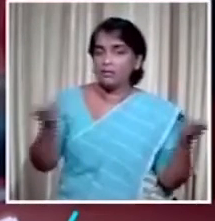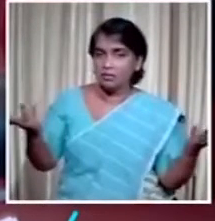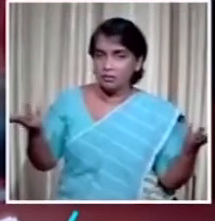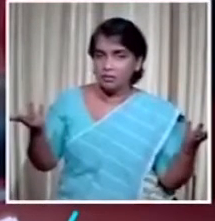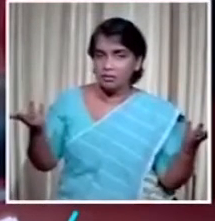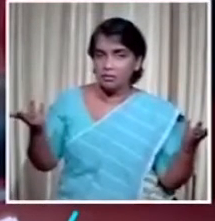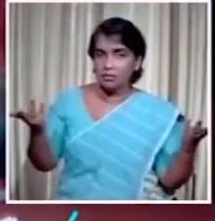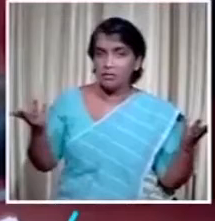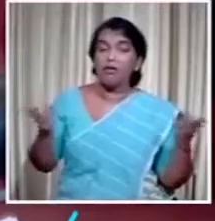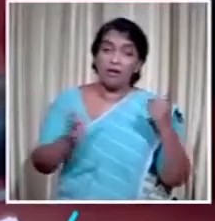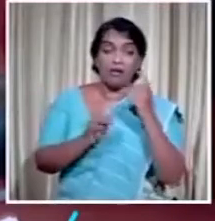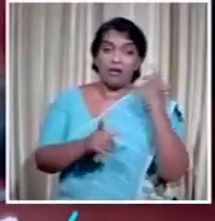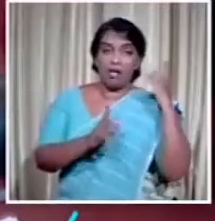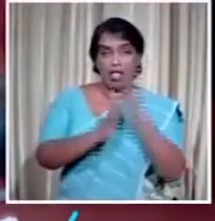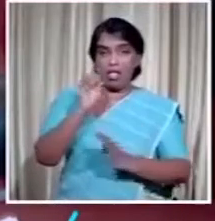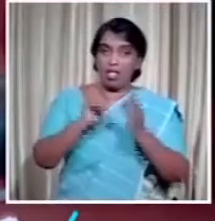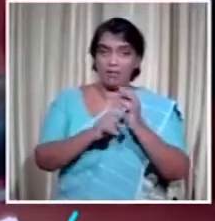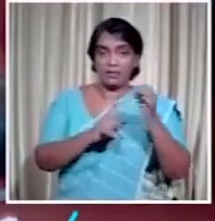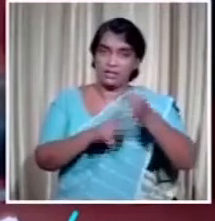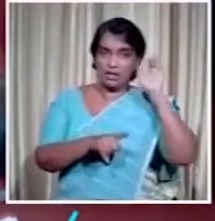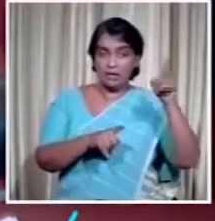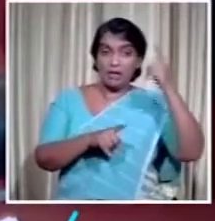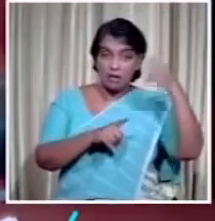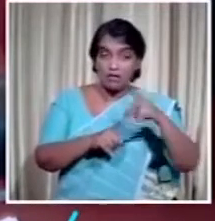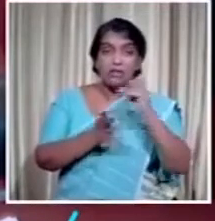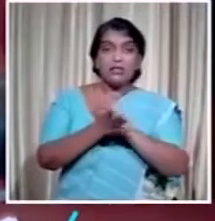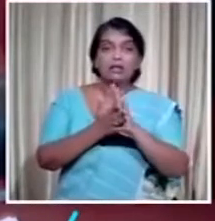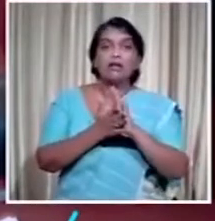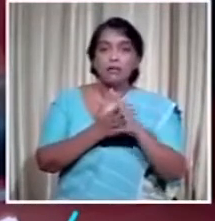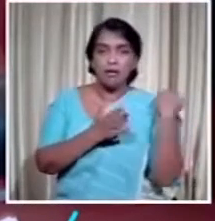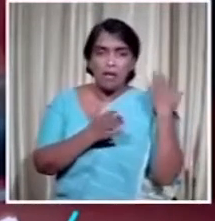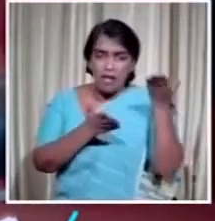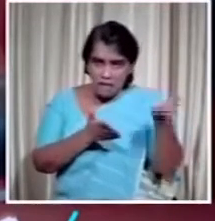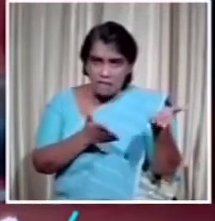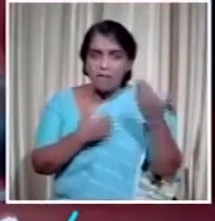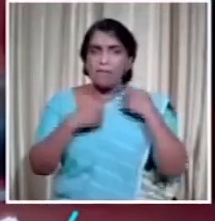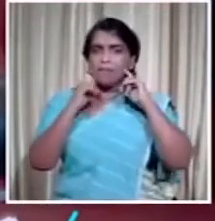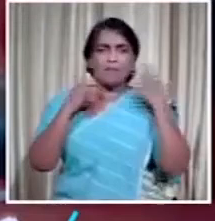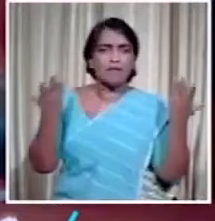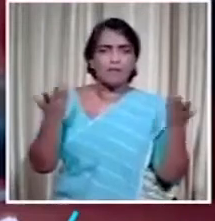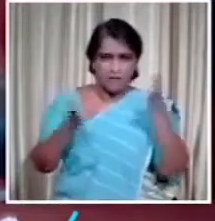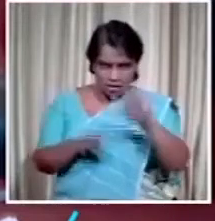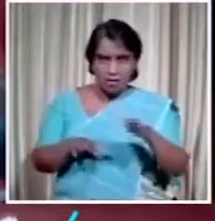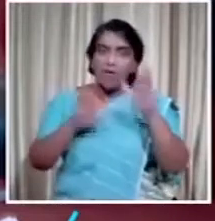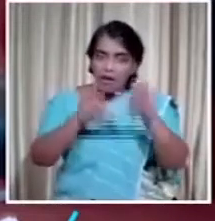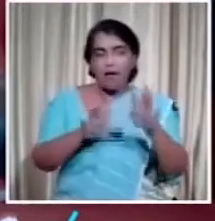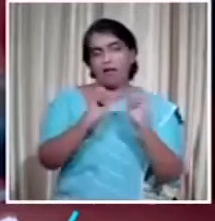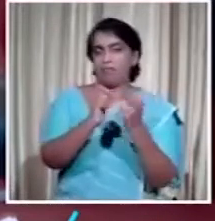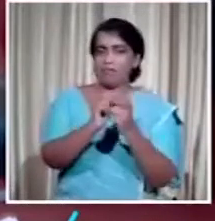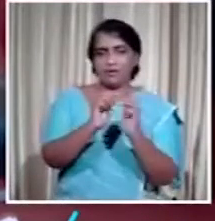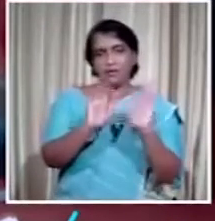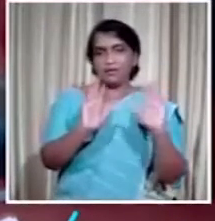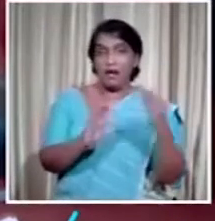එතන කොහොම ජනාධිපතිතුමා හැබැයි නියෝජ්‍ය ආරක්ෂකවරයා හැටියට ඇමතිවරයා හැටියට චමන් රාජපක්ෂ මැතිතුමා ඉන්නවද කියන අපි දන්නේ නැහැ ඉන්නවද ආ ඉන්නවනේ හරි කමක් නැහැ